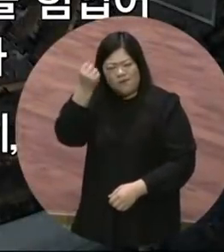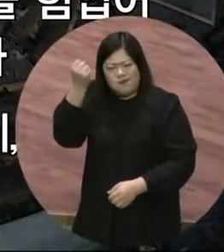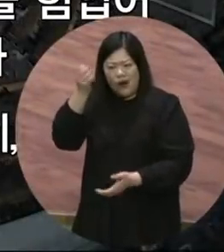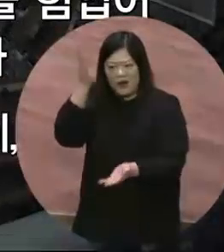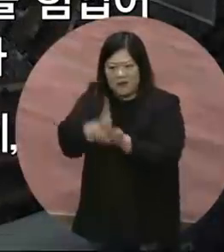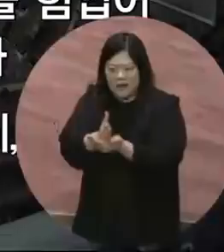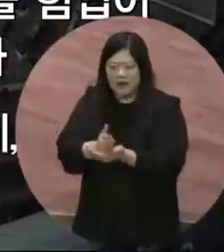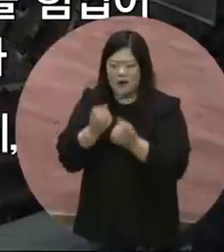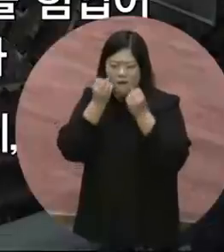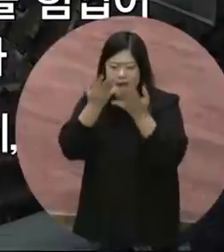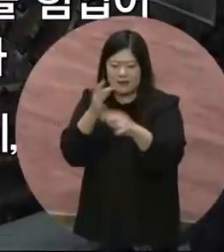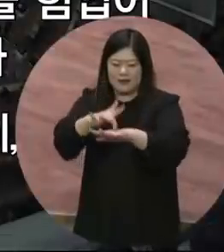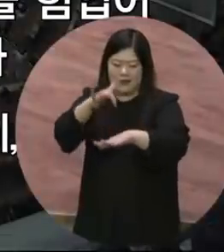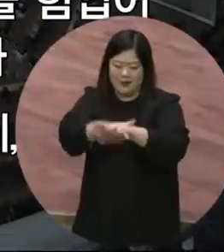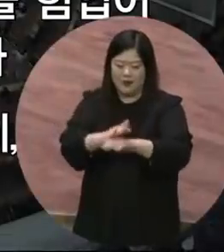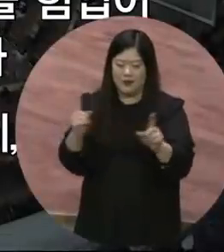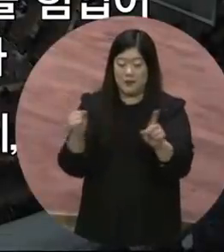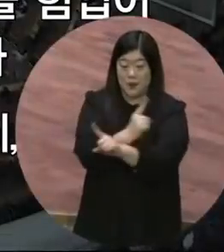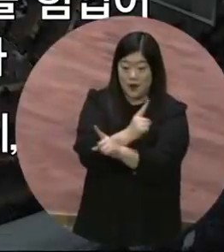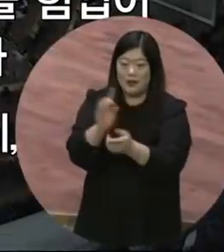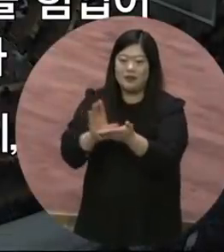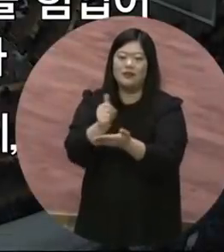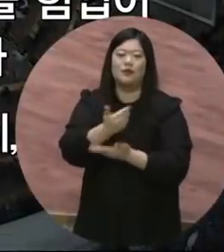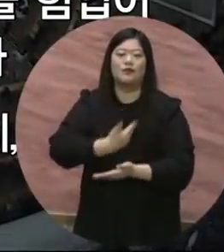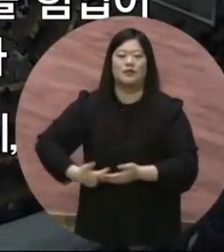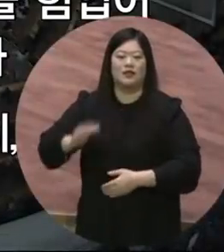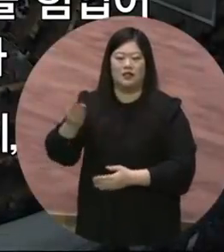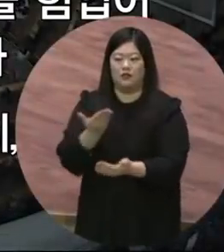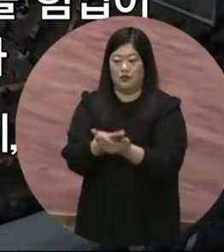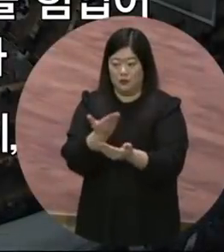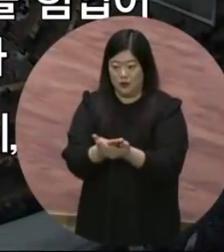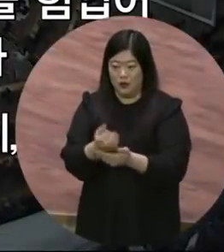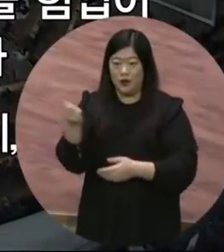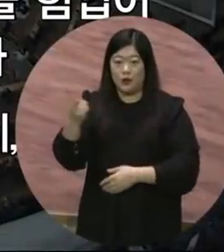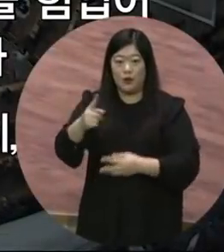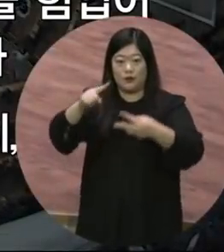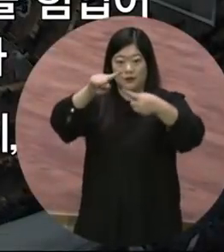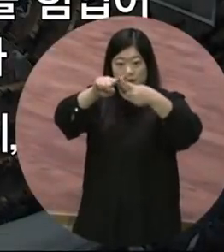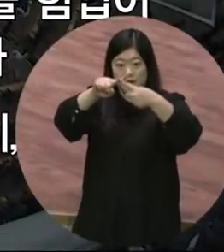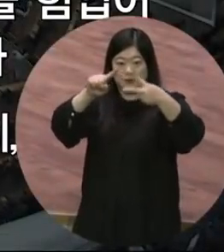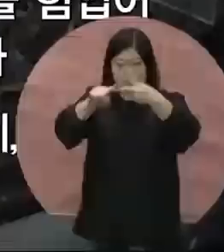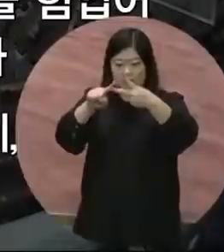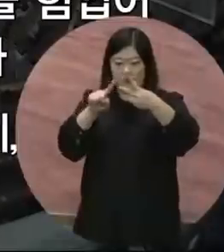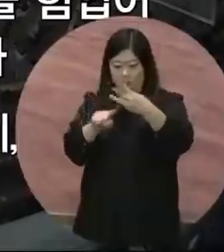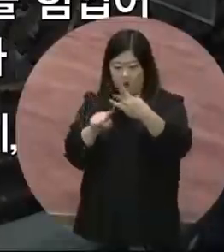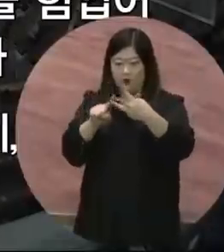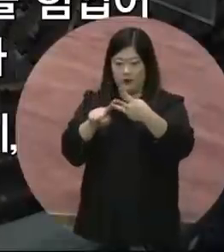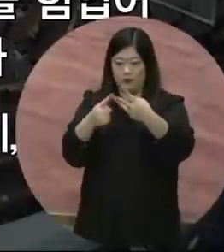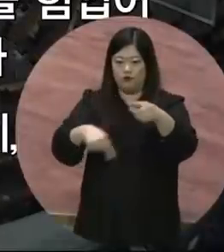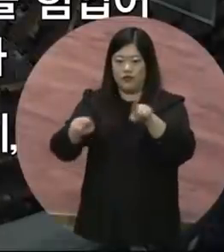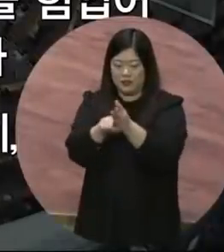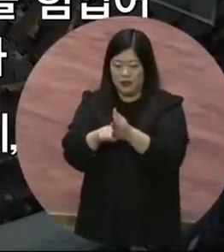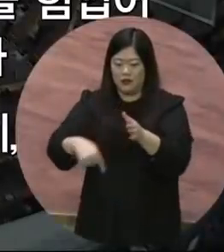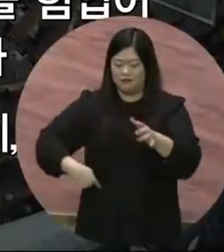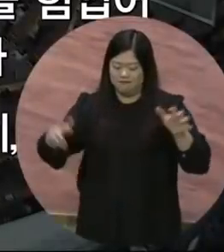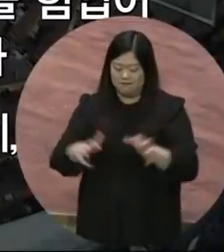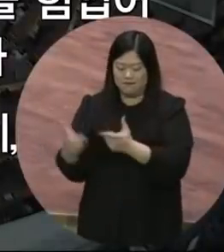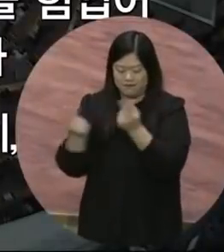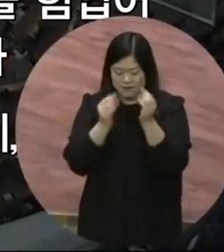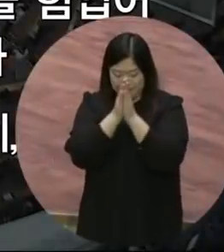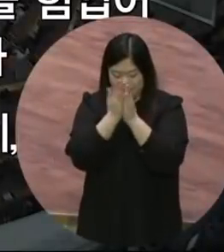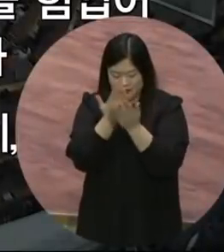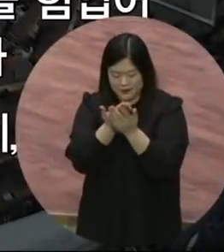제자의 삶을 살게 하여 주옵소서. 사천 말씀 운동과 안류를 위해 다 함께 간절히 기도드리겠습니다. 사랑의 하나님